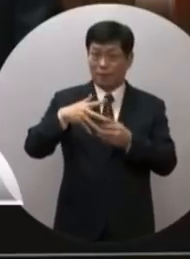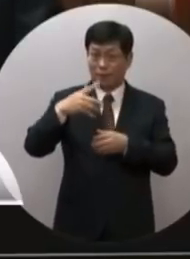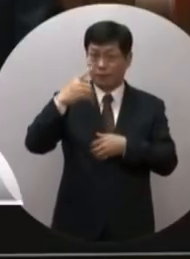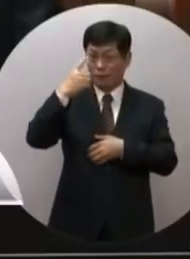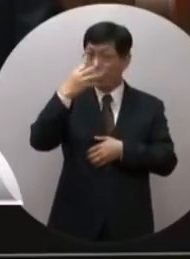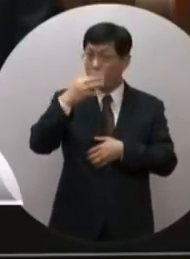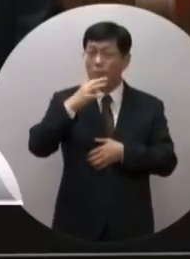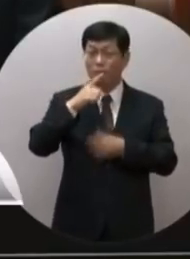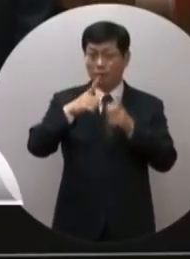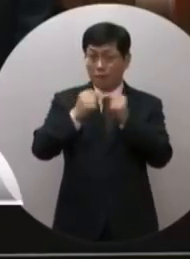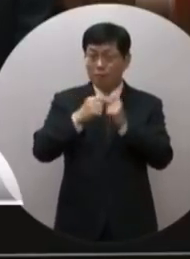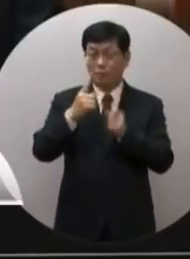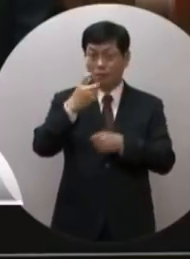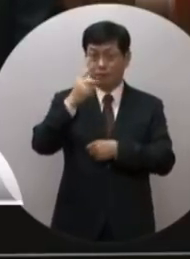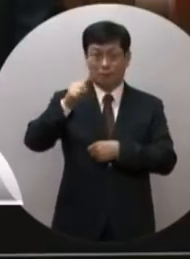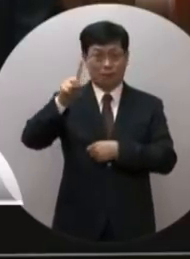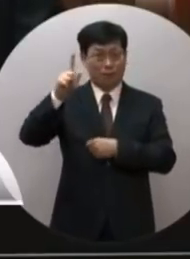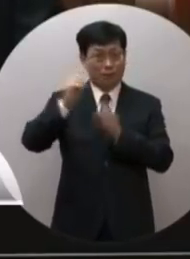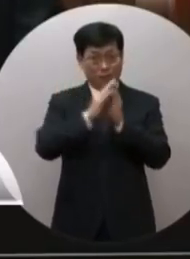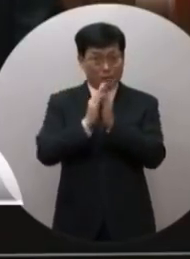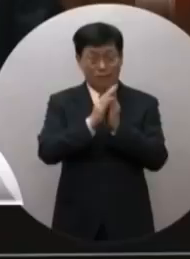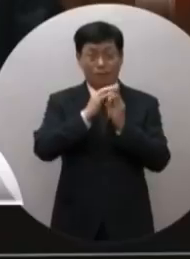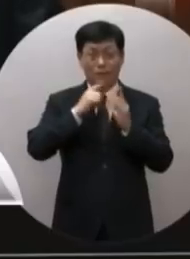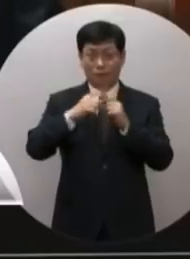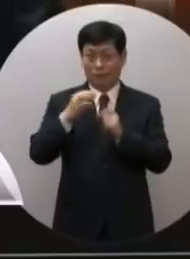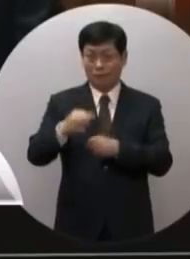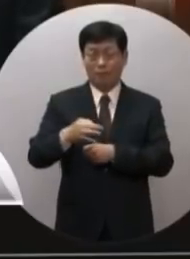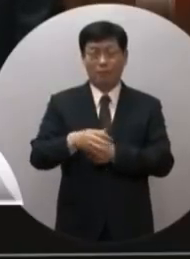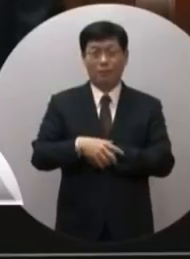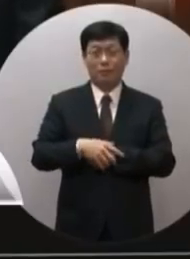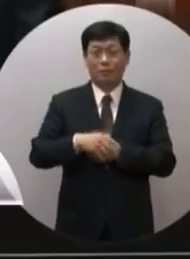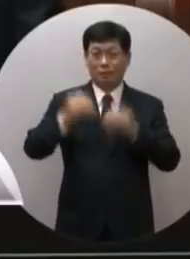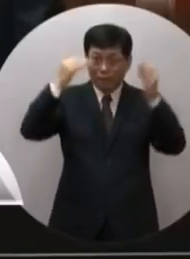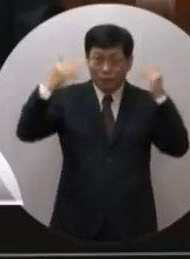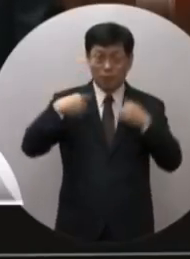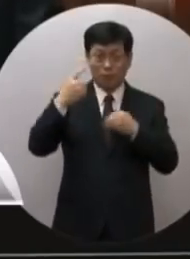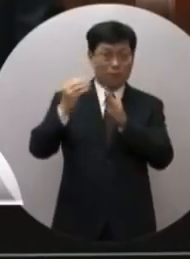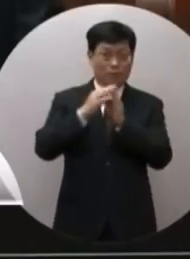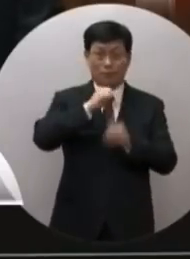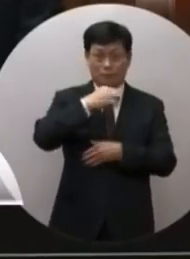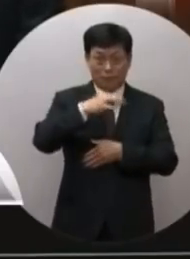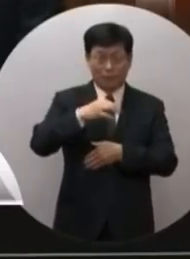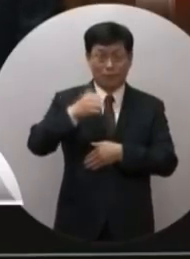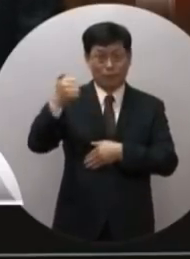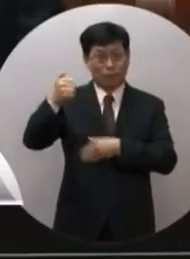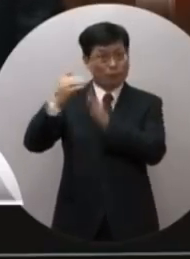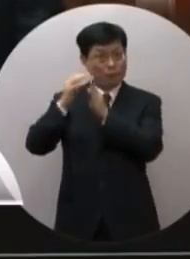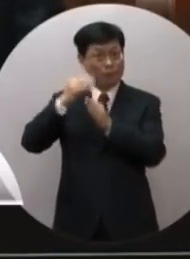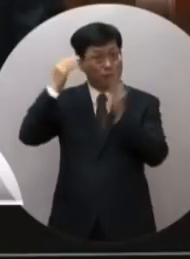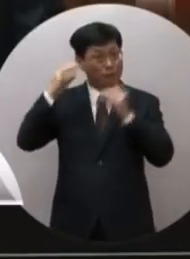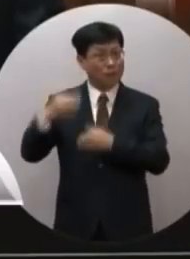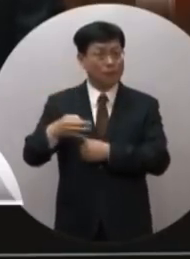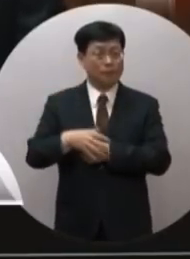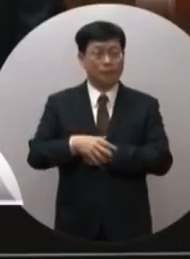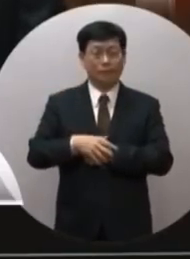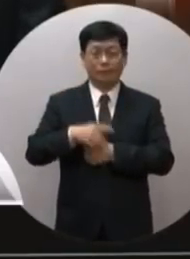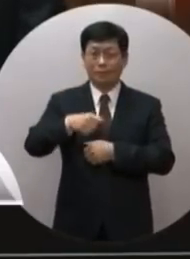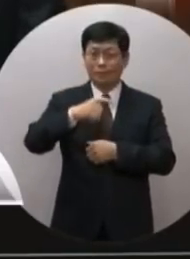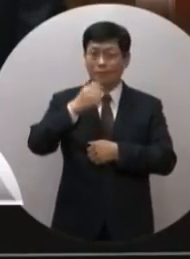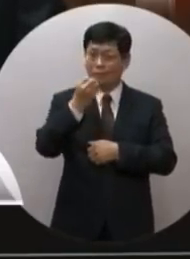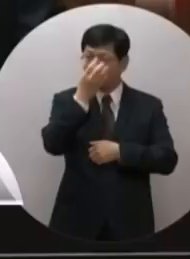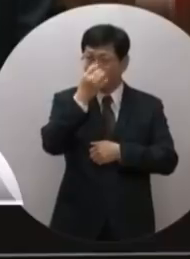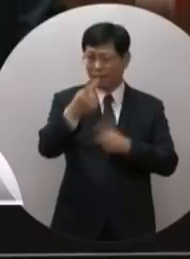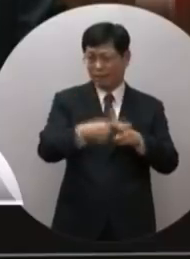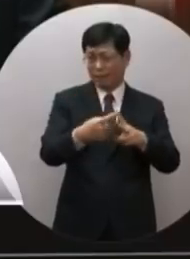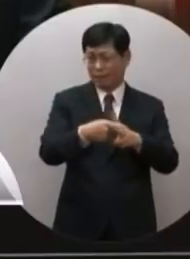本12.1兆日元的纾困，韩国1兆台币50兆韩元的纾困，香港这